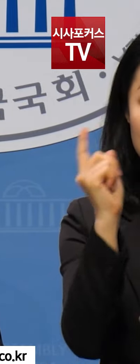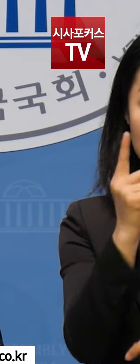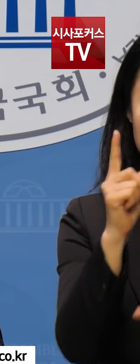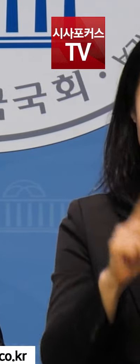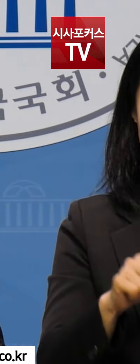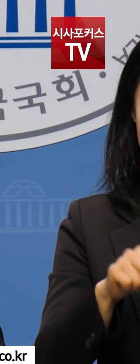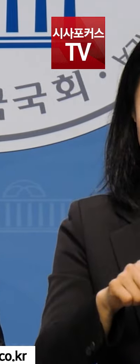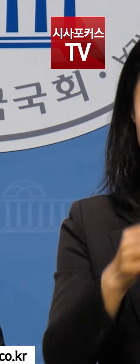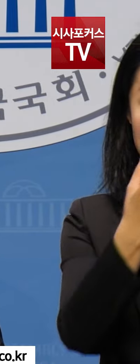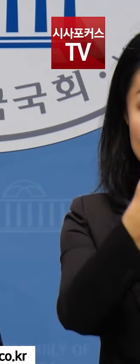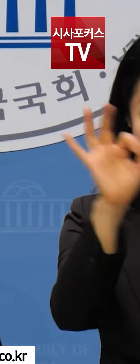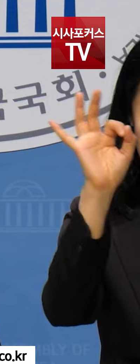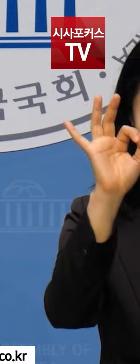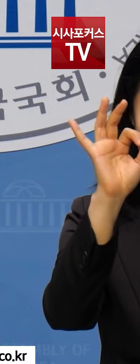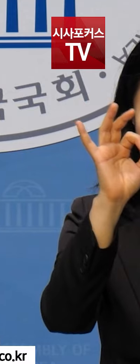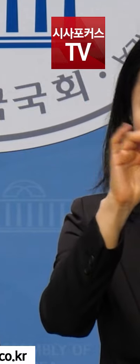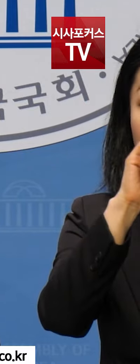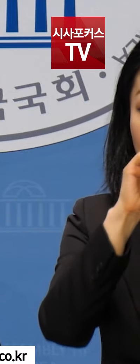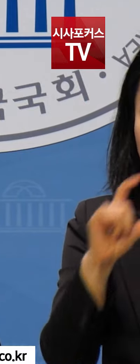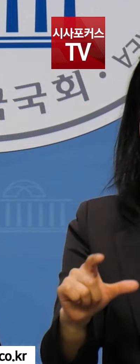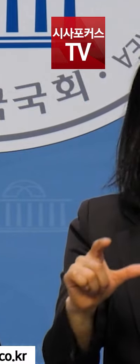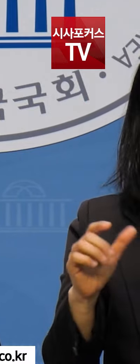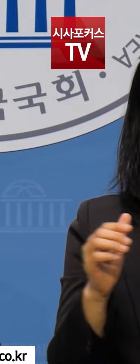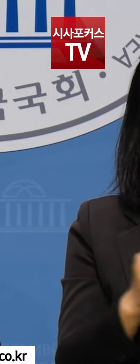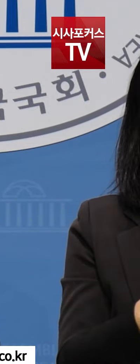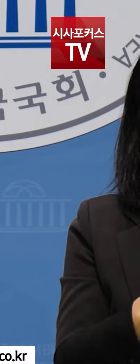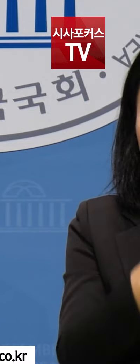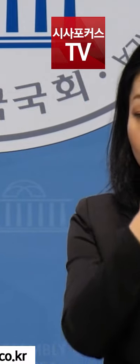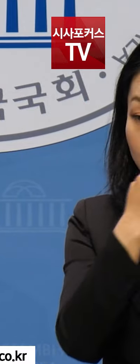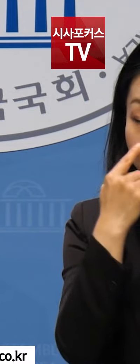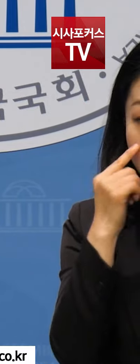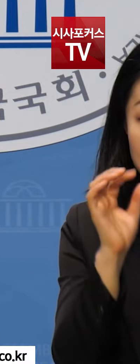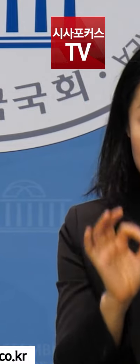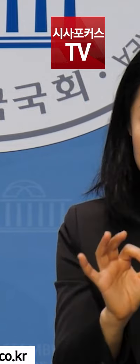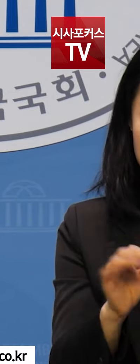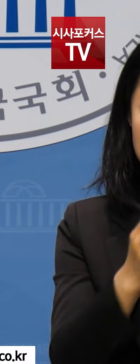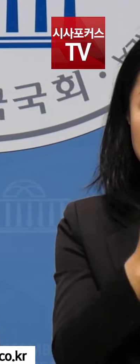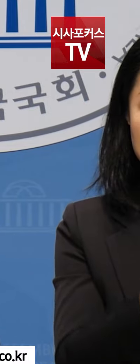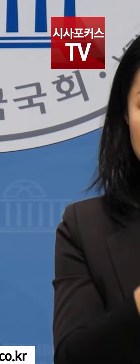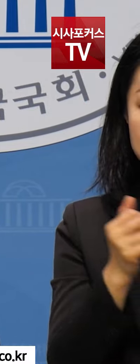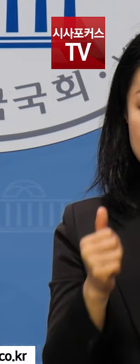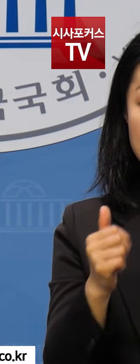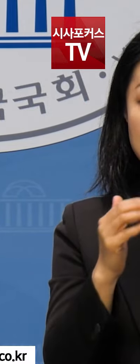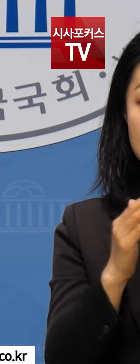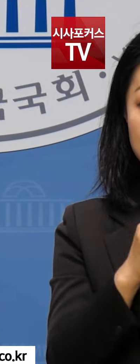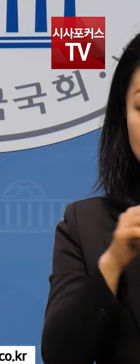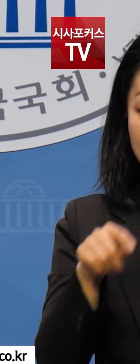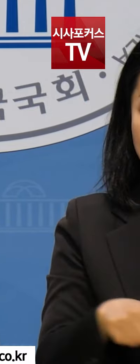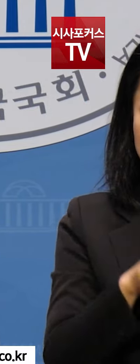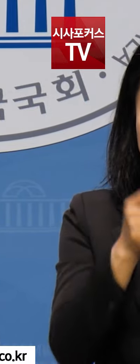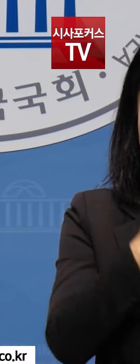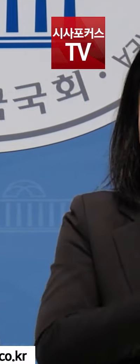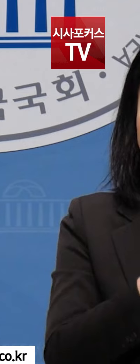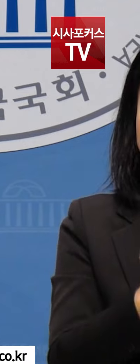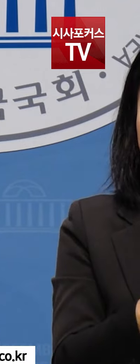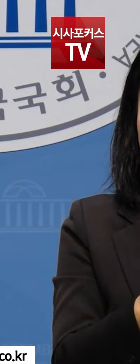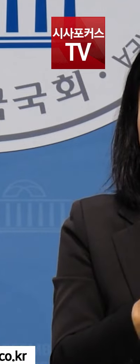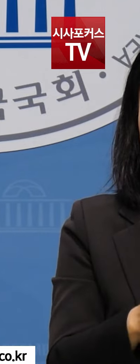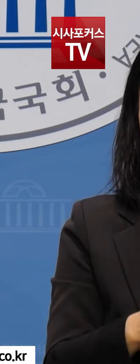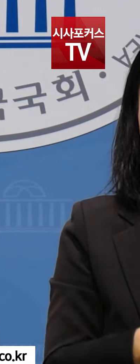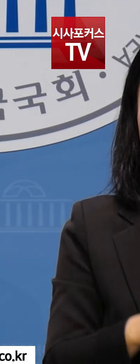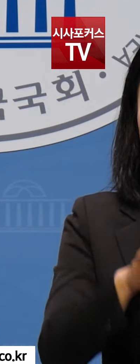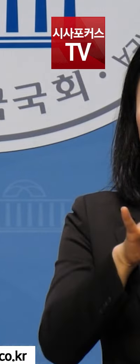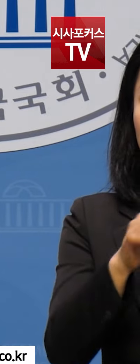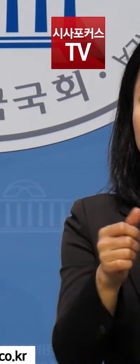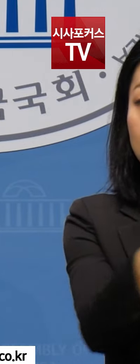결정에서 또 하나 눈여겨봐야 할 부분은 헌법재판관 중 방통위에 KBS